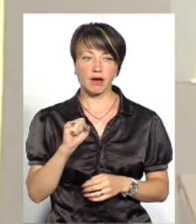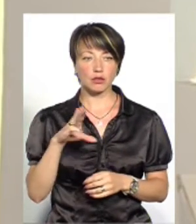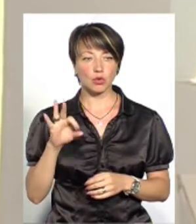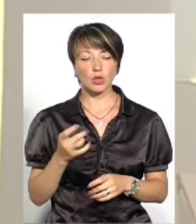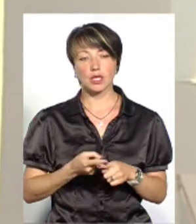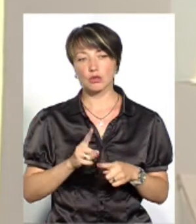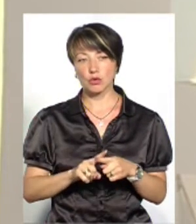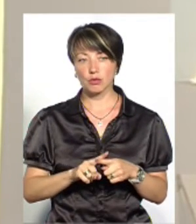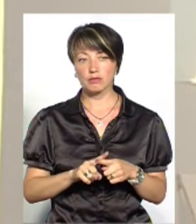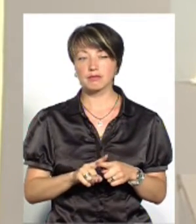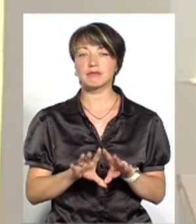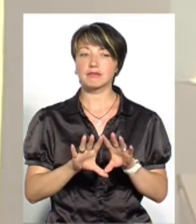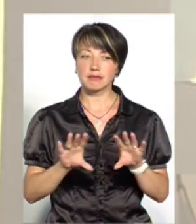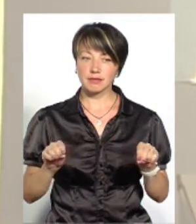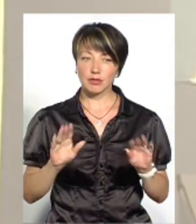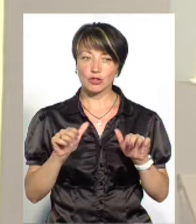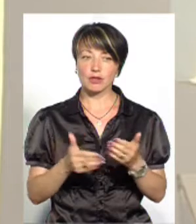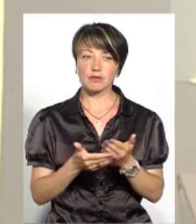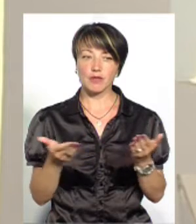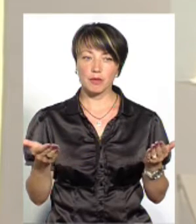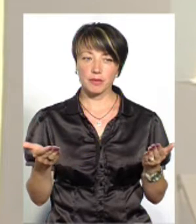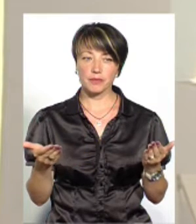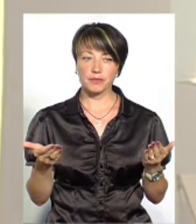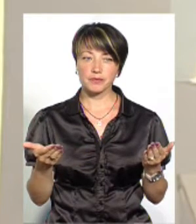цьому я прощаюся з